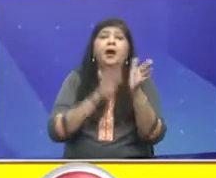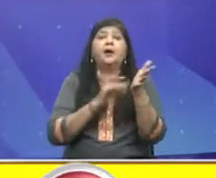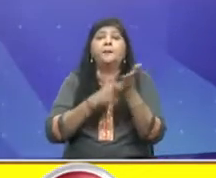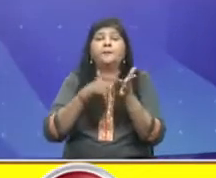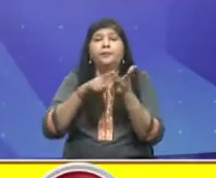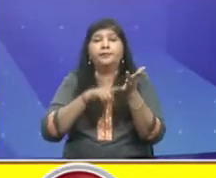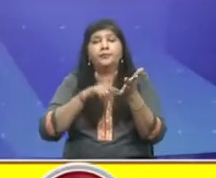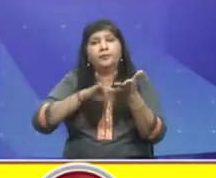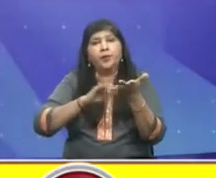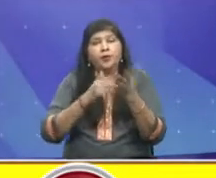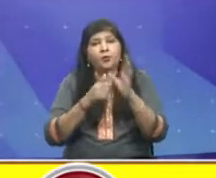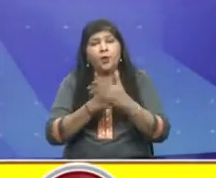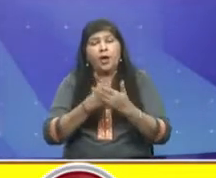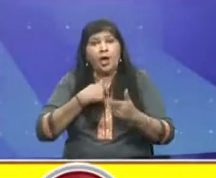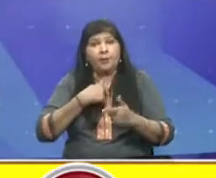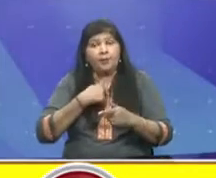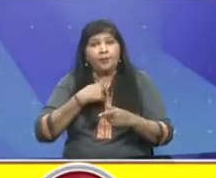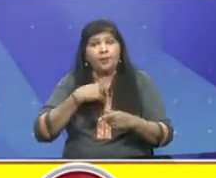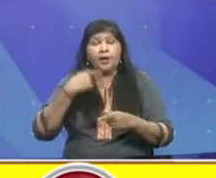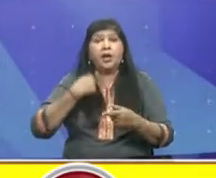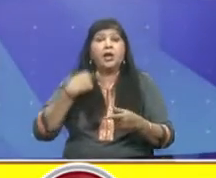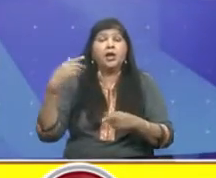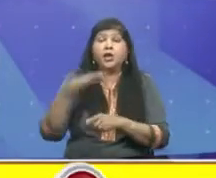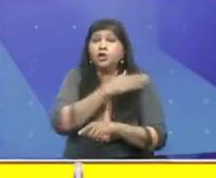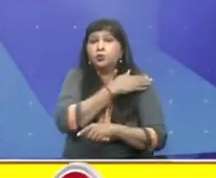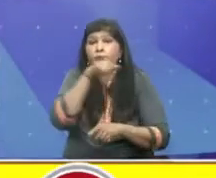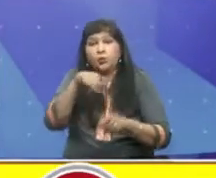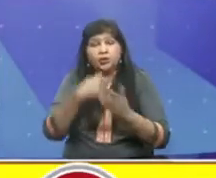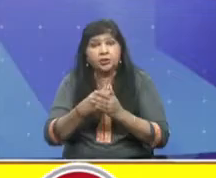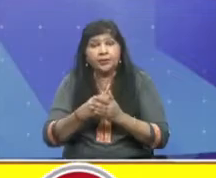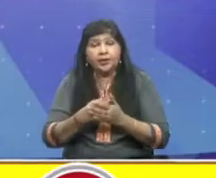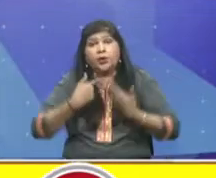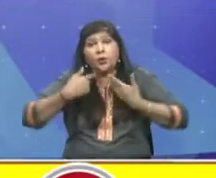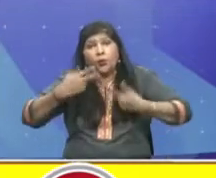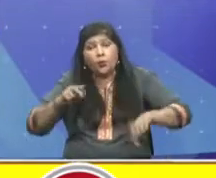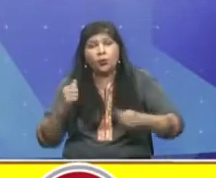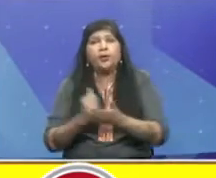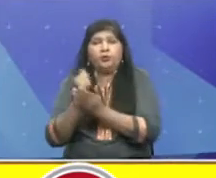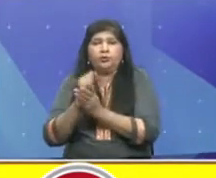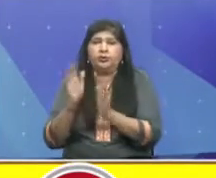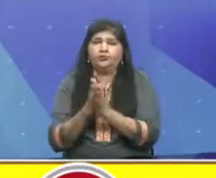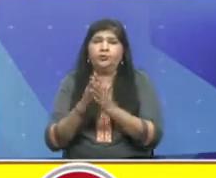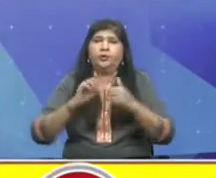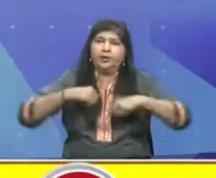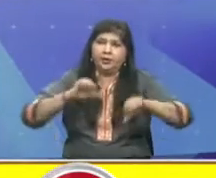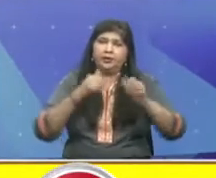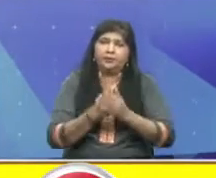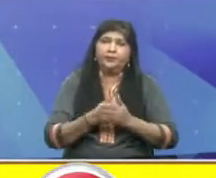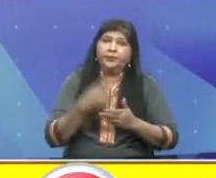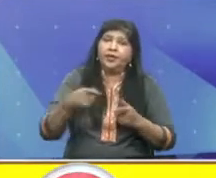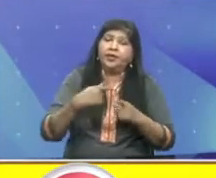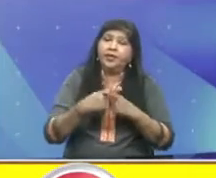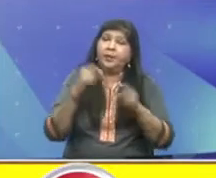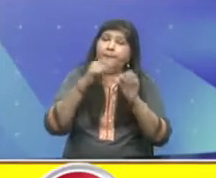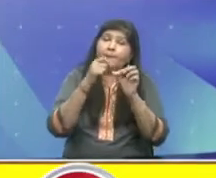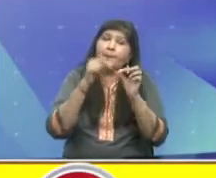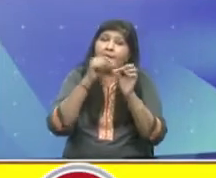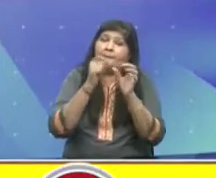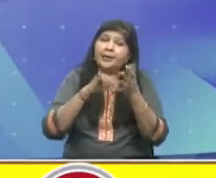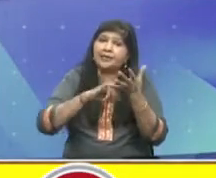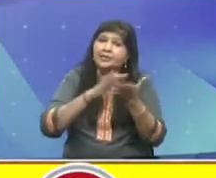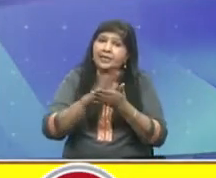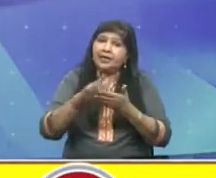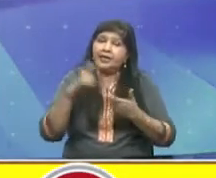महोत्सव में हम कर्तव्यों को पूरी निष्ठा से निभाने का प्रयास करेंगे। यही बाबा साहब के